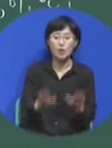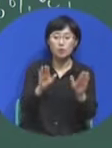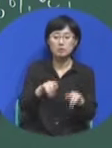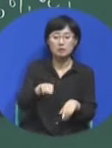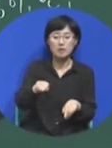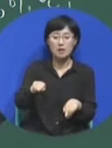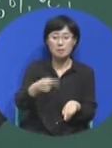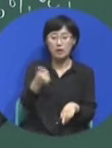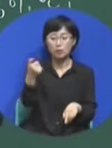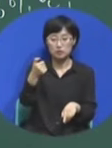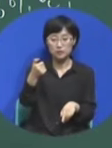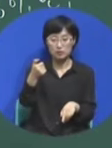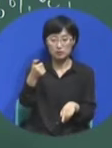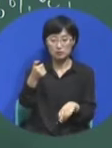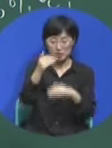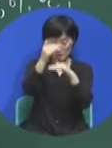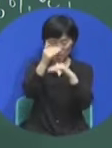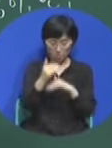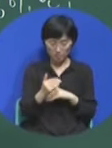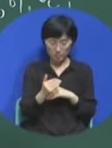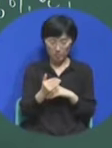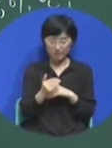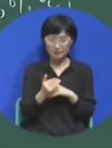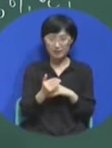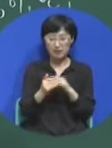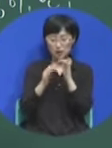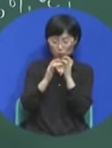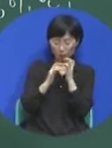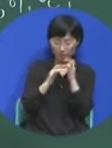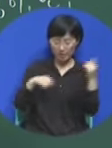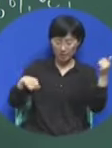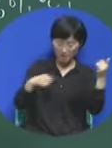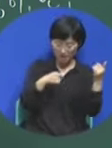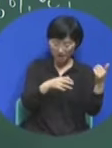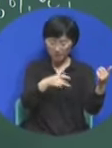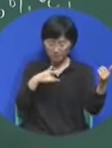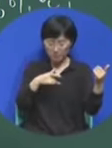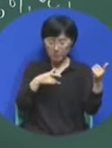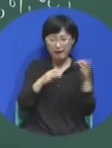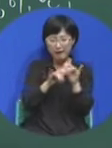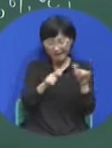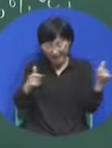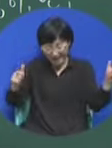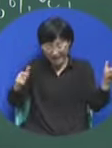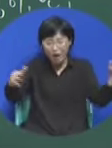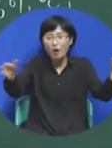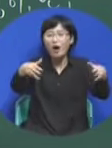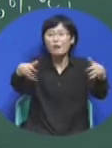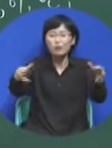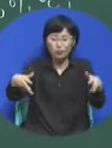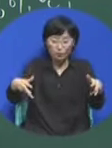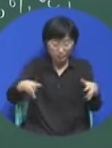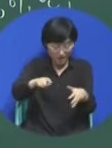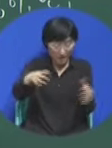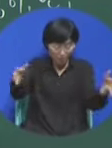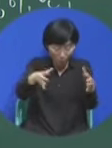所以圣经在说，凡有气息的都要赞美耶和华. 오늘 여기 150편에 보면요, 모든 악기를 총동원하여 하나님을 찬양하라 그렇게 말씀합니다.